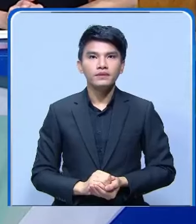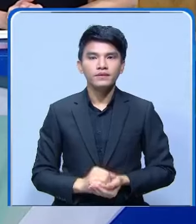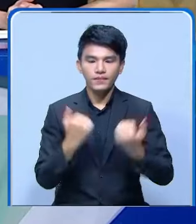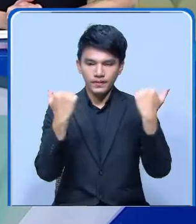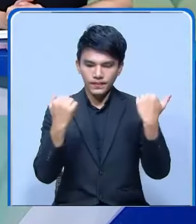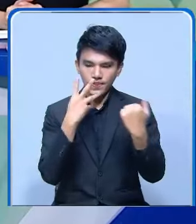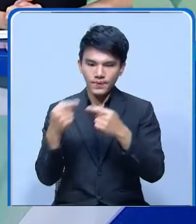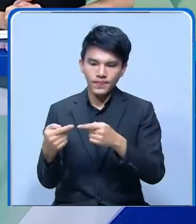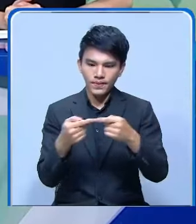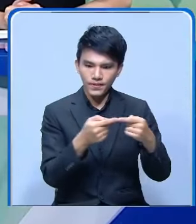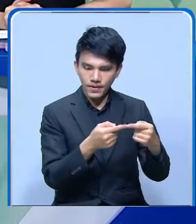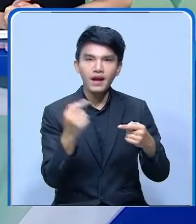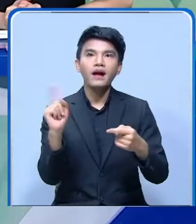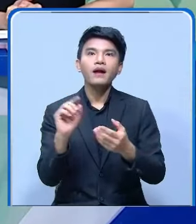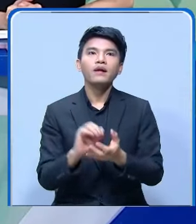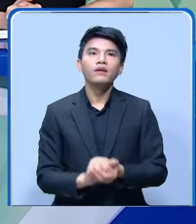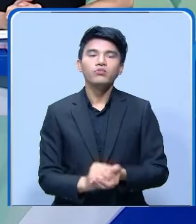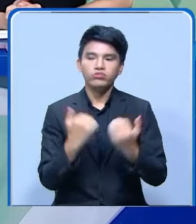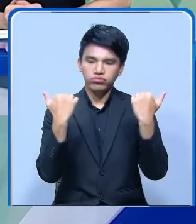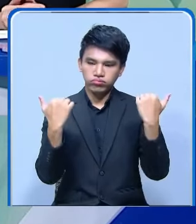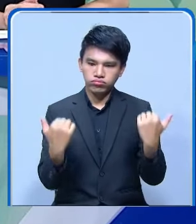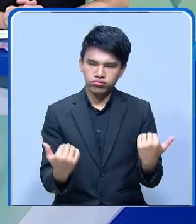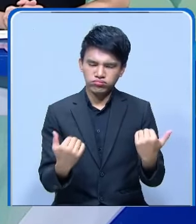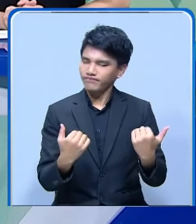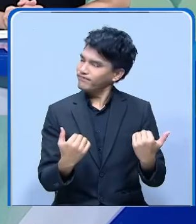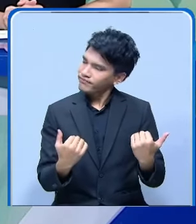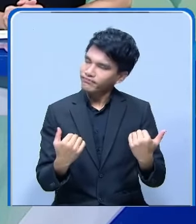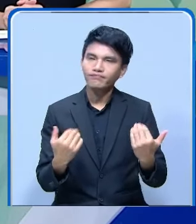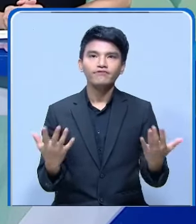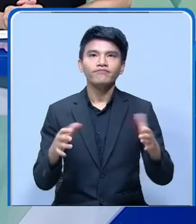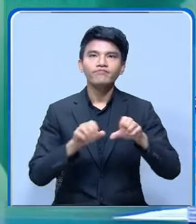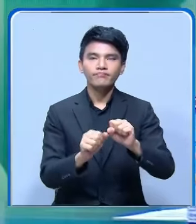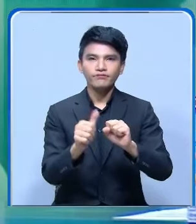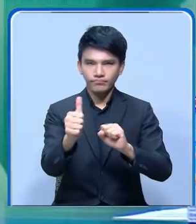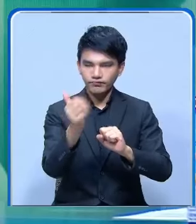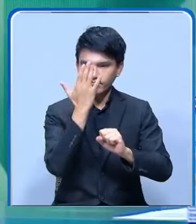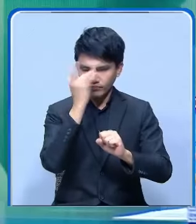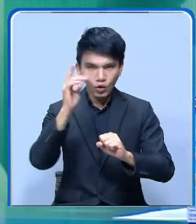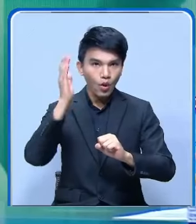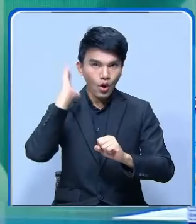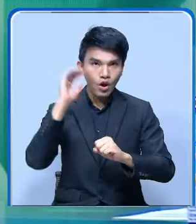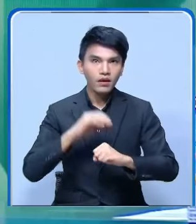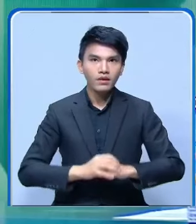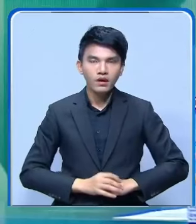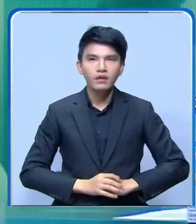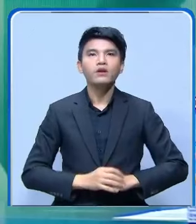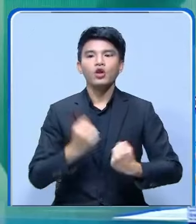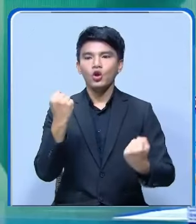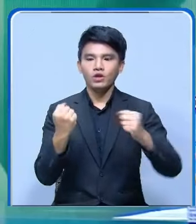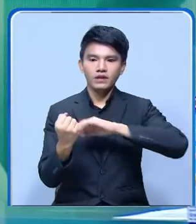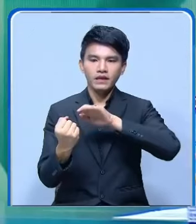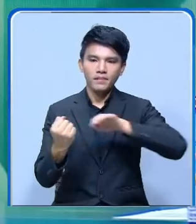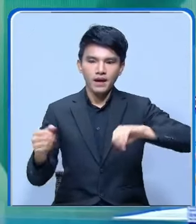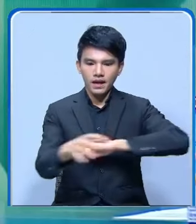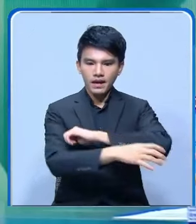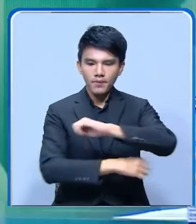มาดูอีกเหตุการณ์หนึ่งแล้วกันนะคะต้องบอกว่าอุกอาจแต่สุดท้ายไปไม่รอดค่ะเมื่อมีผู้ชายคนหนึ่งเขาไปขโมยรถกระบะนะคะจากจังหวัด